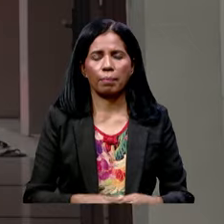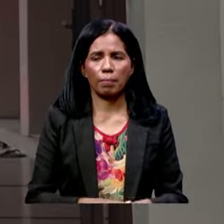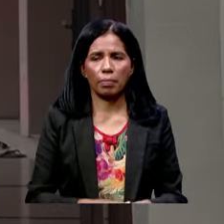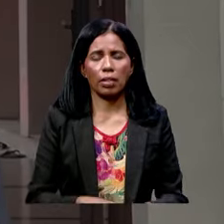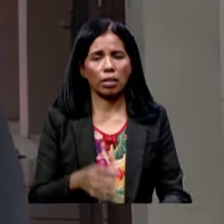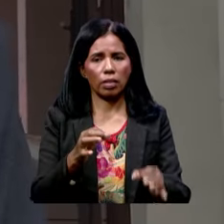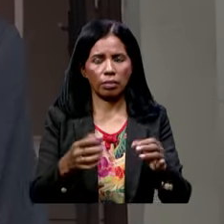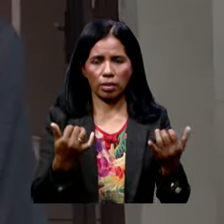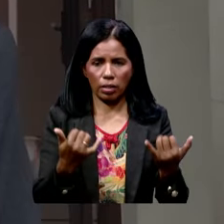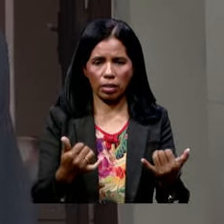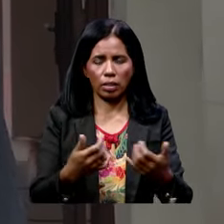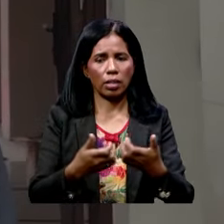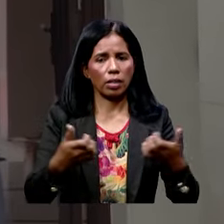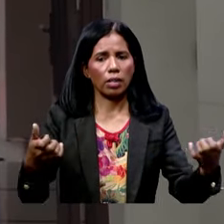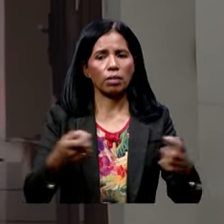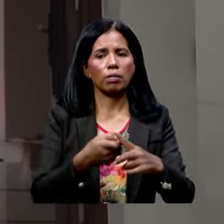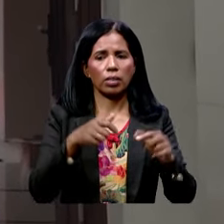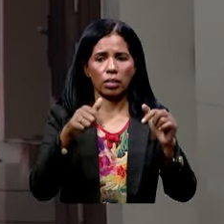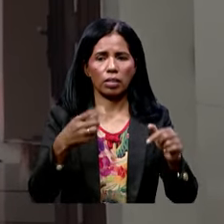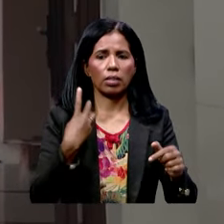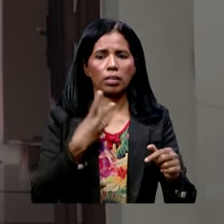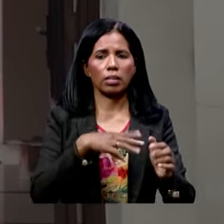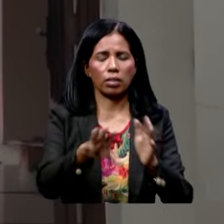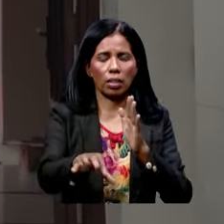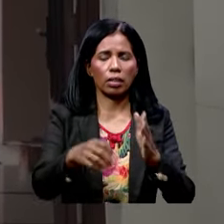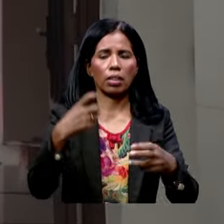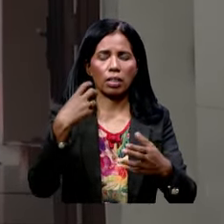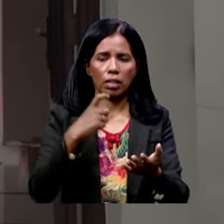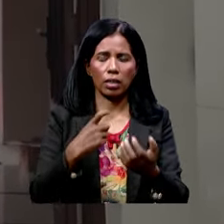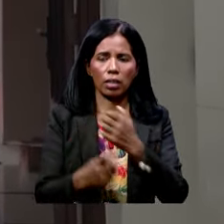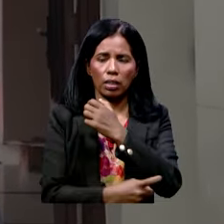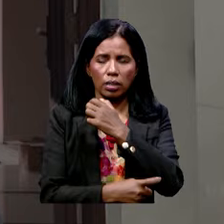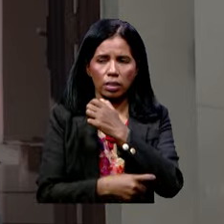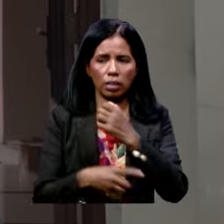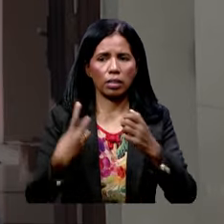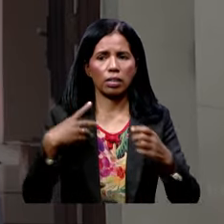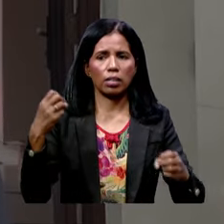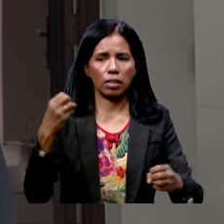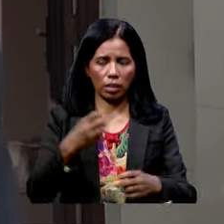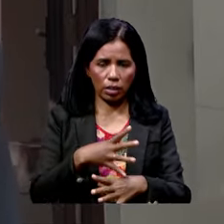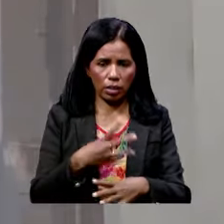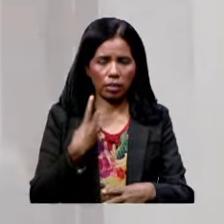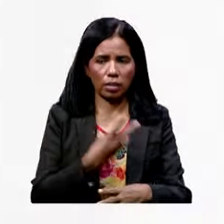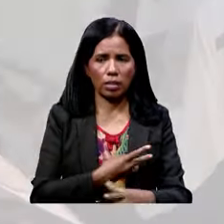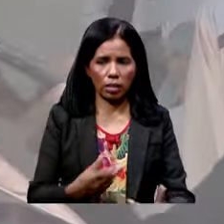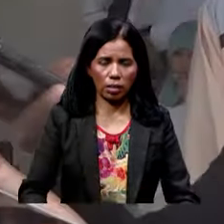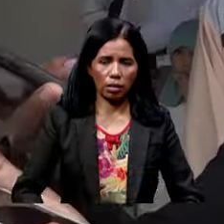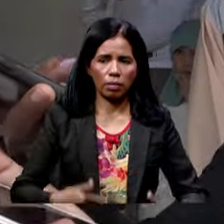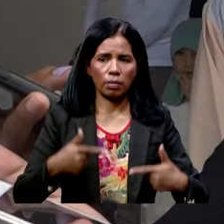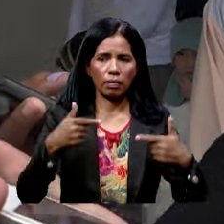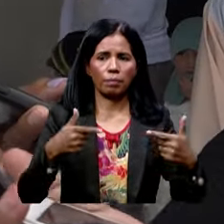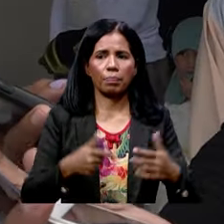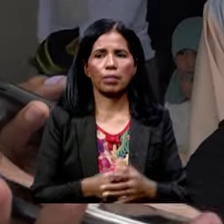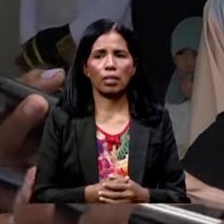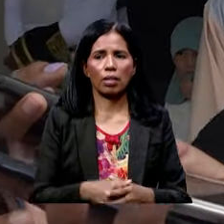sekari ida ne ita ses ang husi ida ne antau ita sehetan kastigu a ida ne mak ita tengki tau kuiha ita ni amuris larane. Pas festa